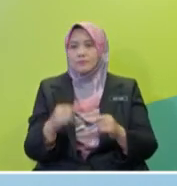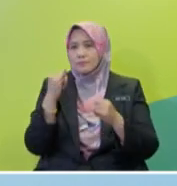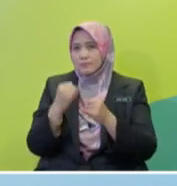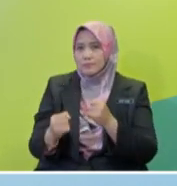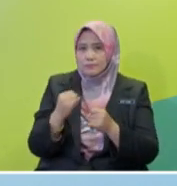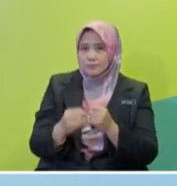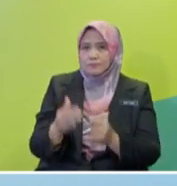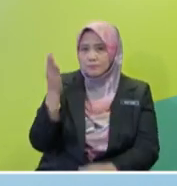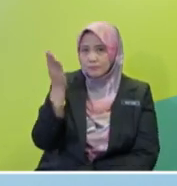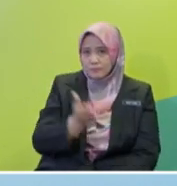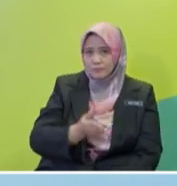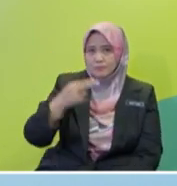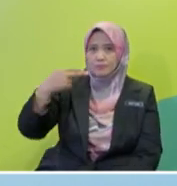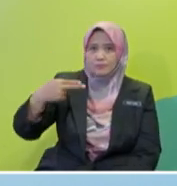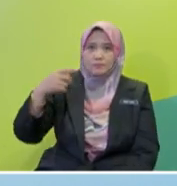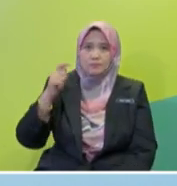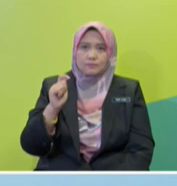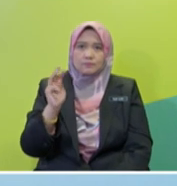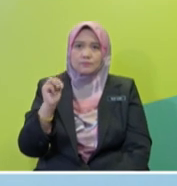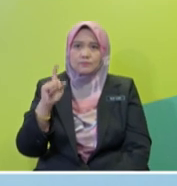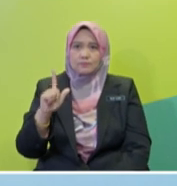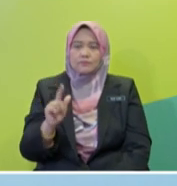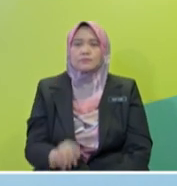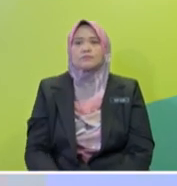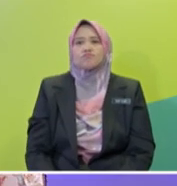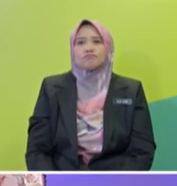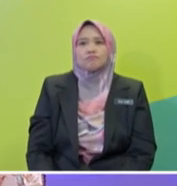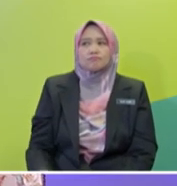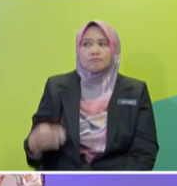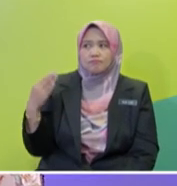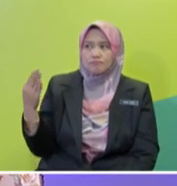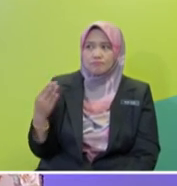akhirat yang biasanya berlaku adalah